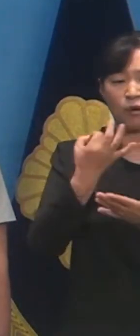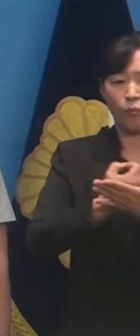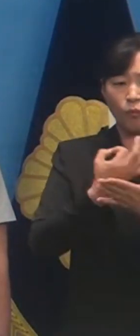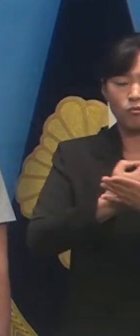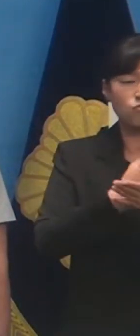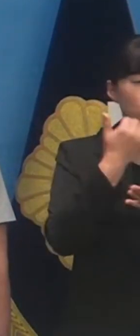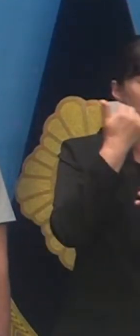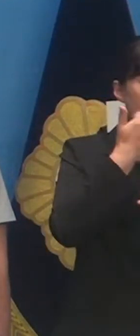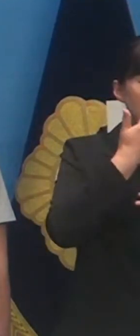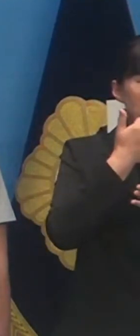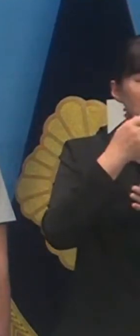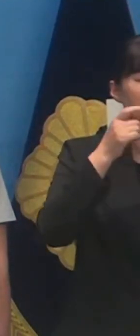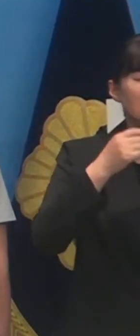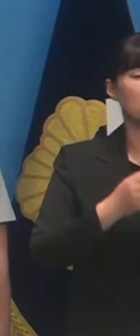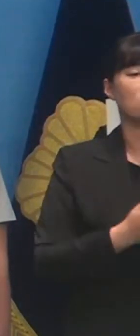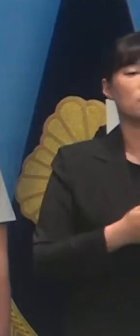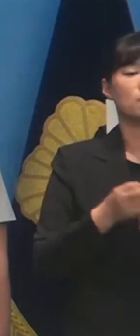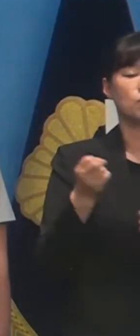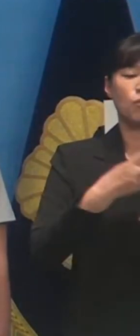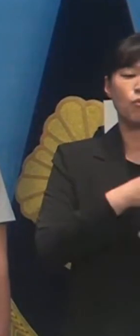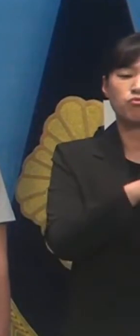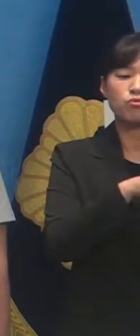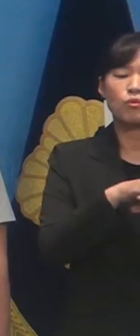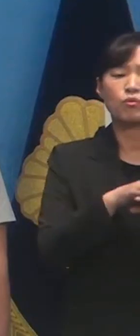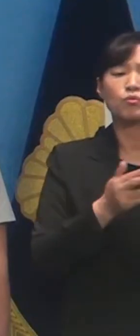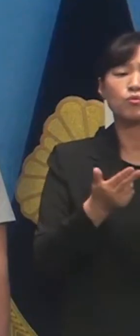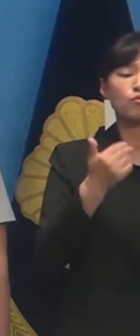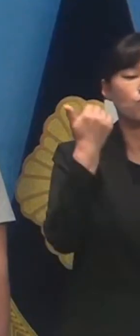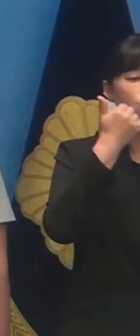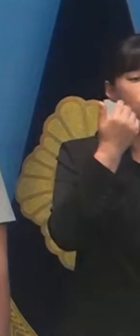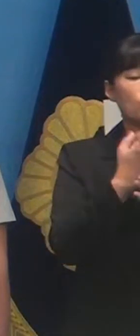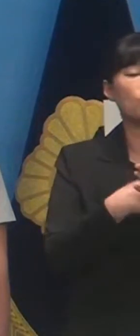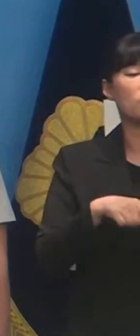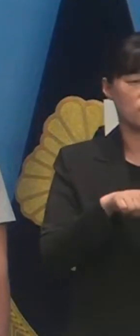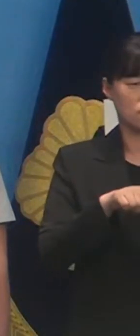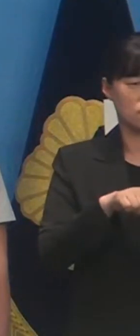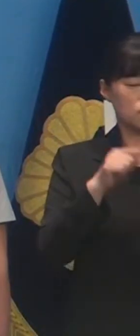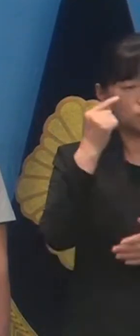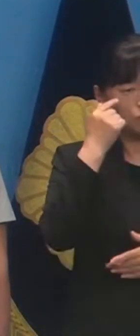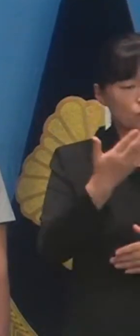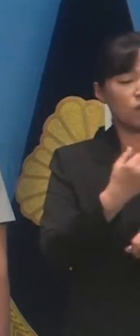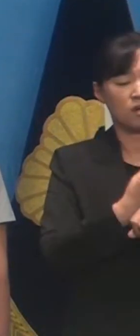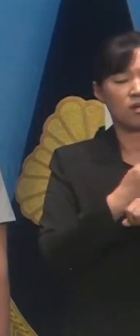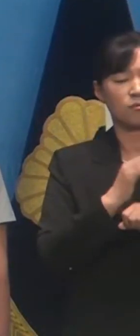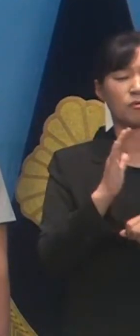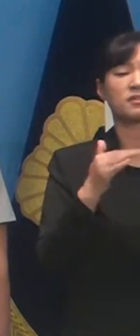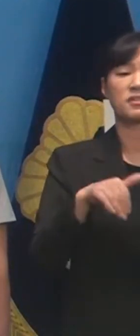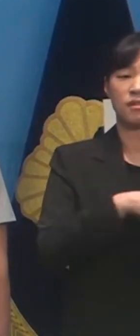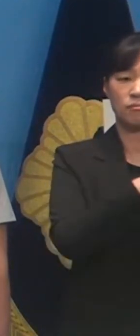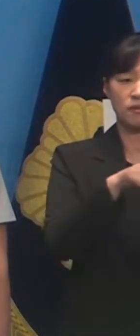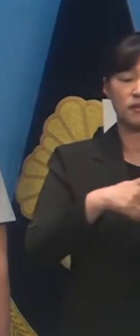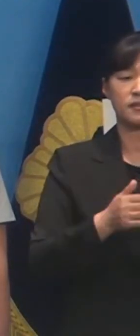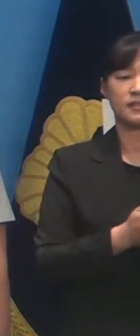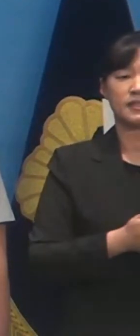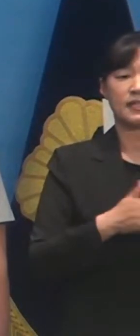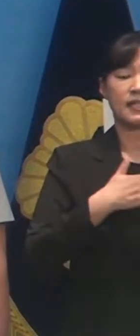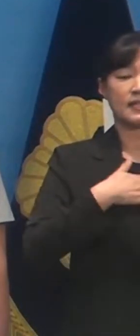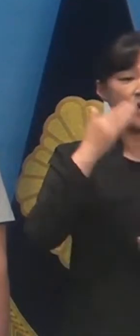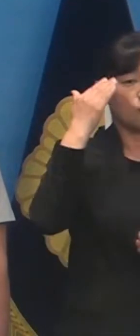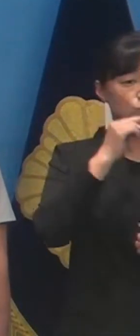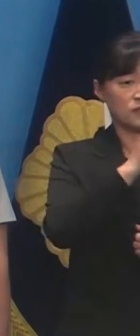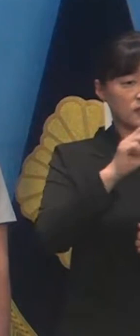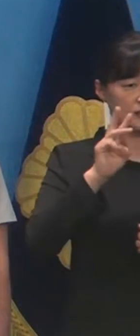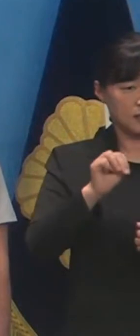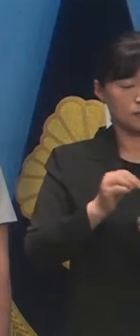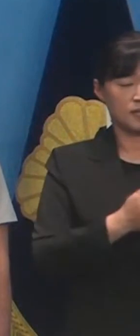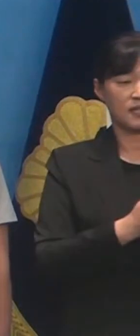누구를 위한 것이며 그동안의 구조조정은 무엇을 위해 했던 것인지 물어야 하는 상황입니다. 저는 한국GM 2대